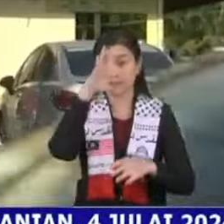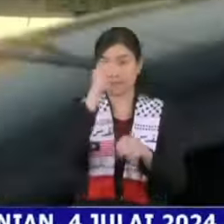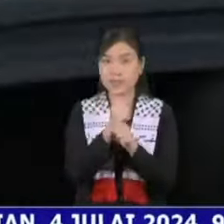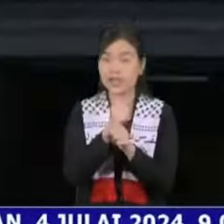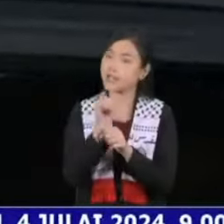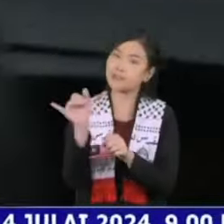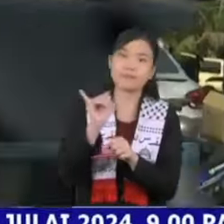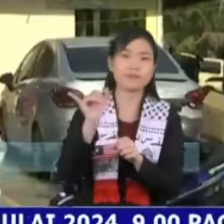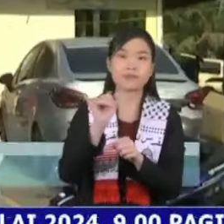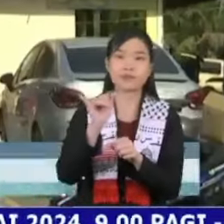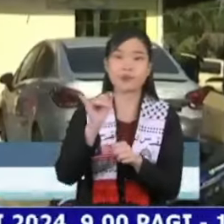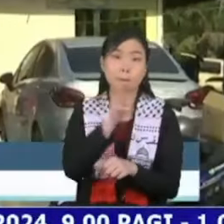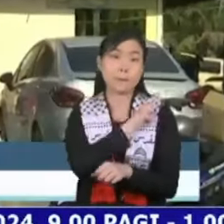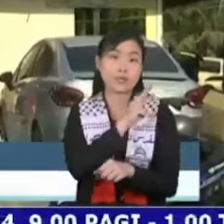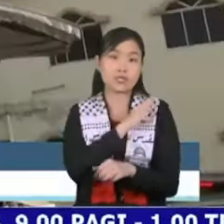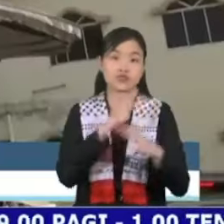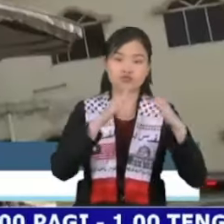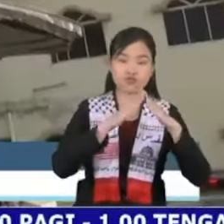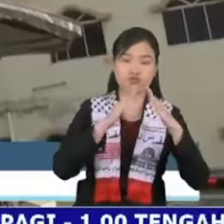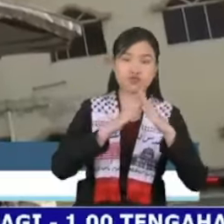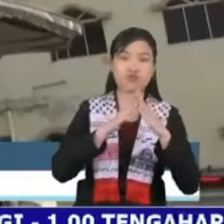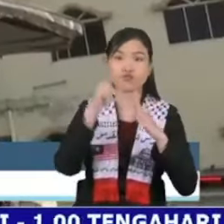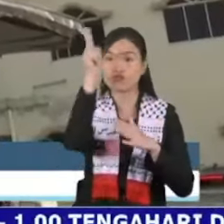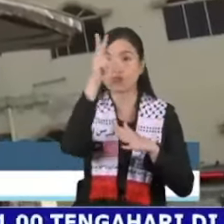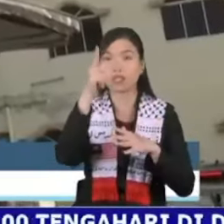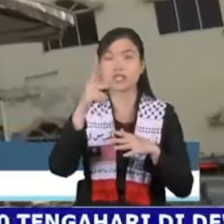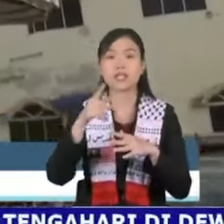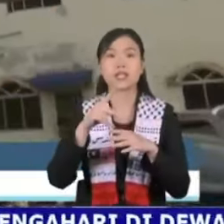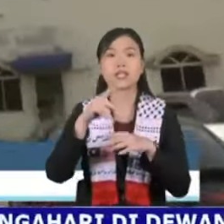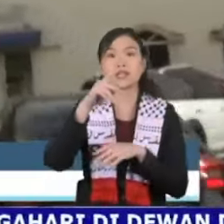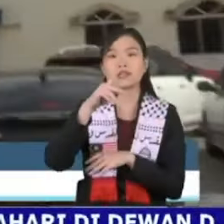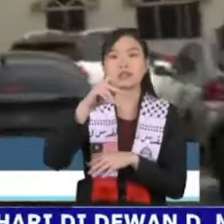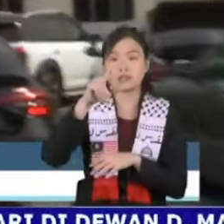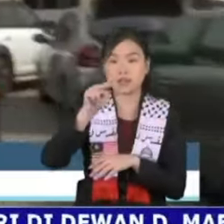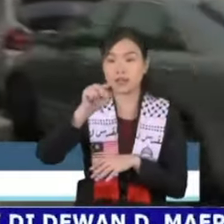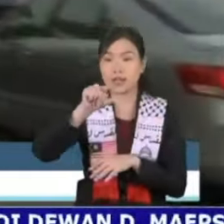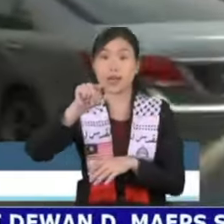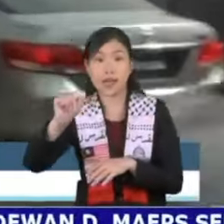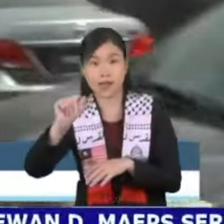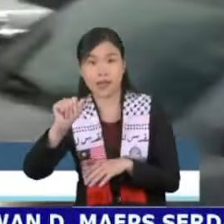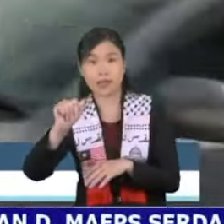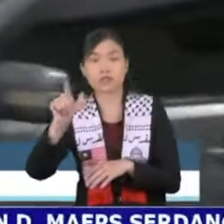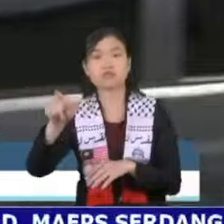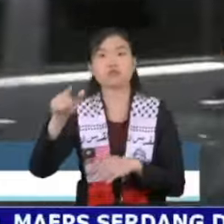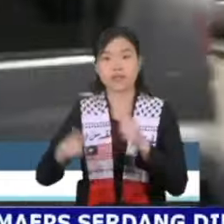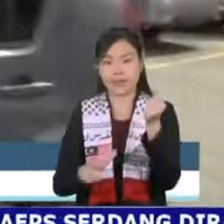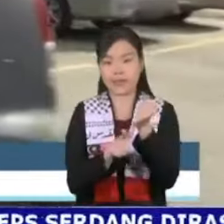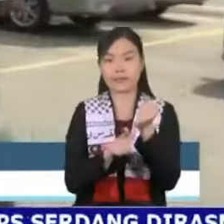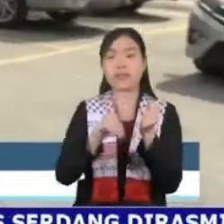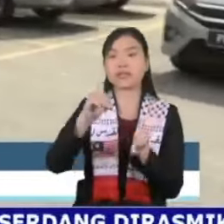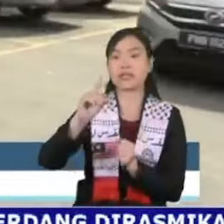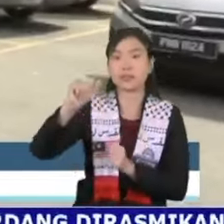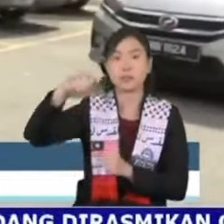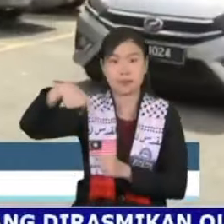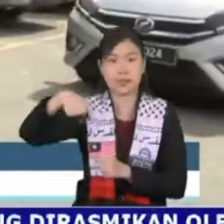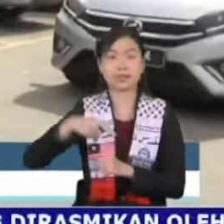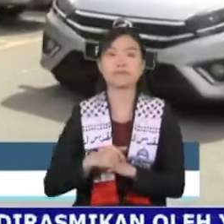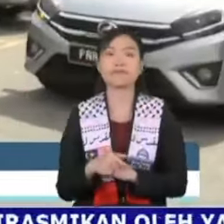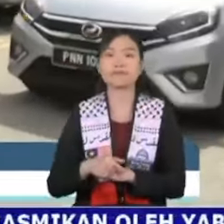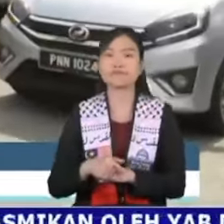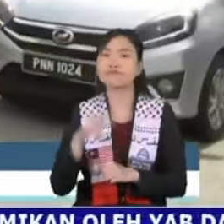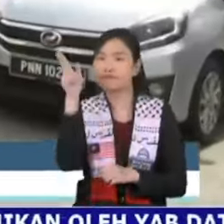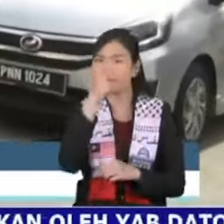Keyakinan sama turut disuarakan Menteri Perumahan dan Kerajaan Tempatan Nga Koh Meng yang juga naib pengerusi DAP. Jelasnya kerajaan perpaduan